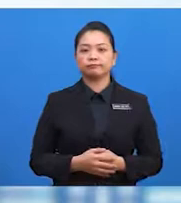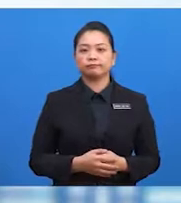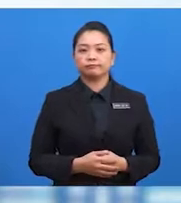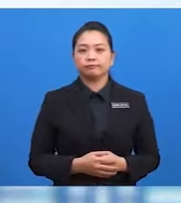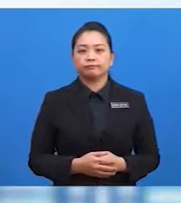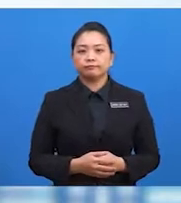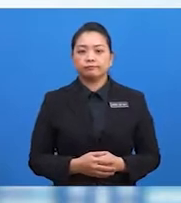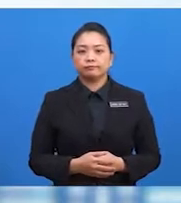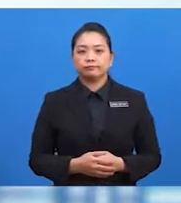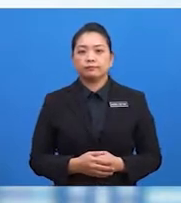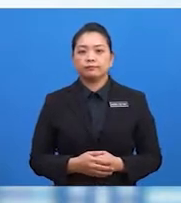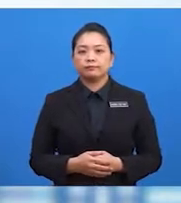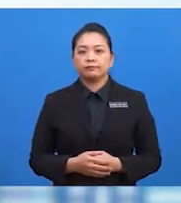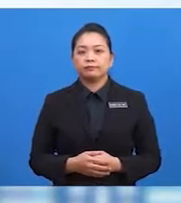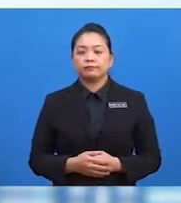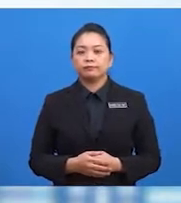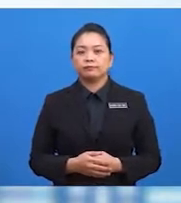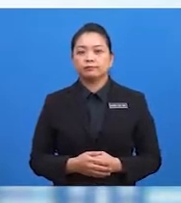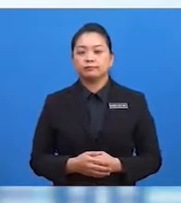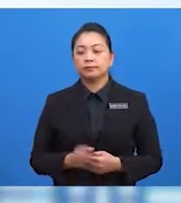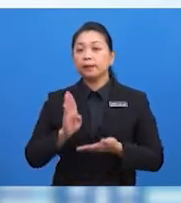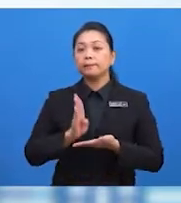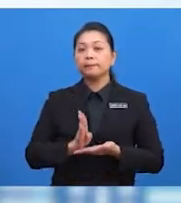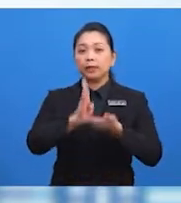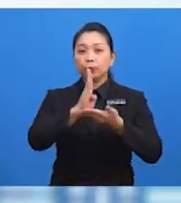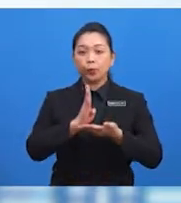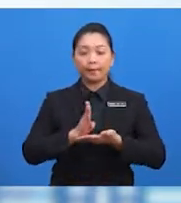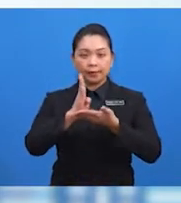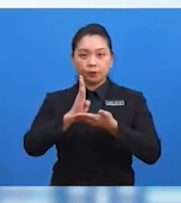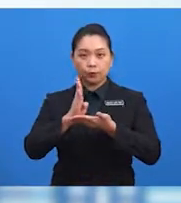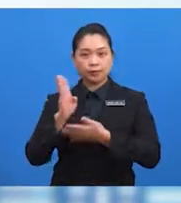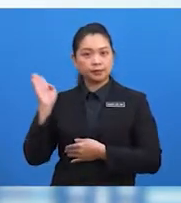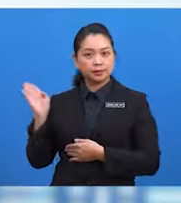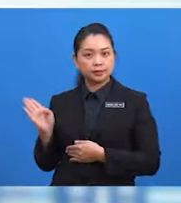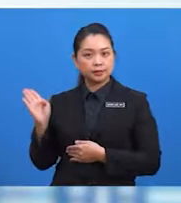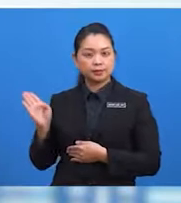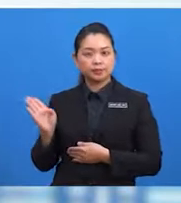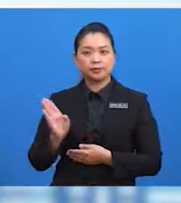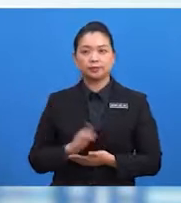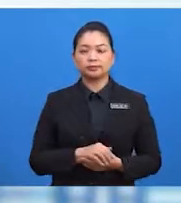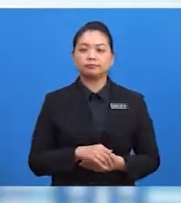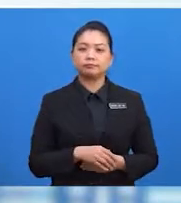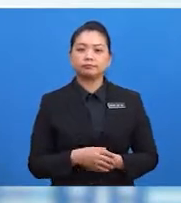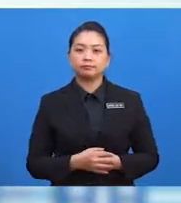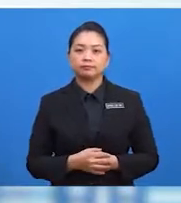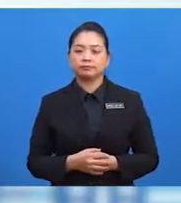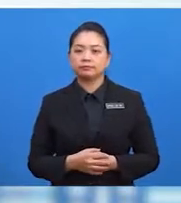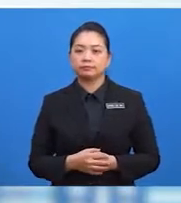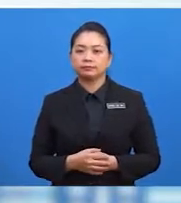Bantuan sara hidup rakyat, bantuan pelajar pendidikan tinggi, bantuan prihatin nasional